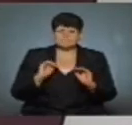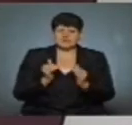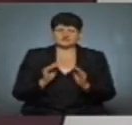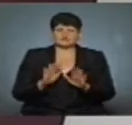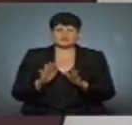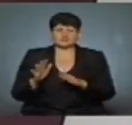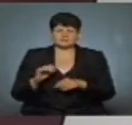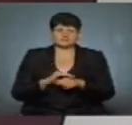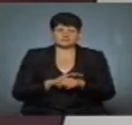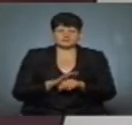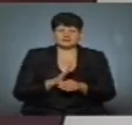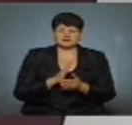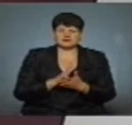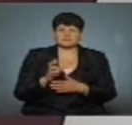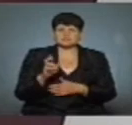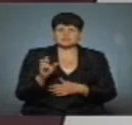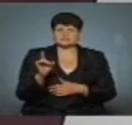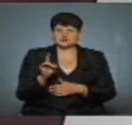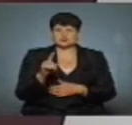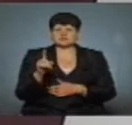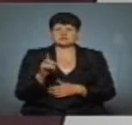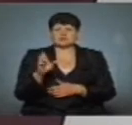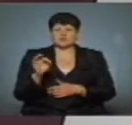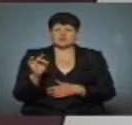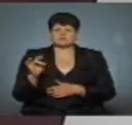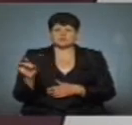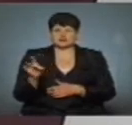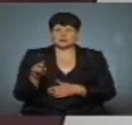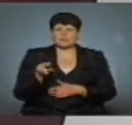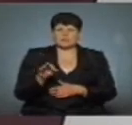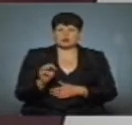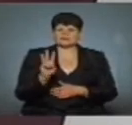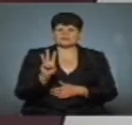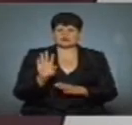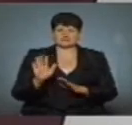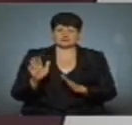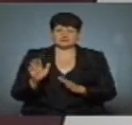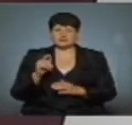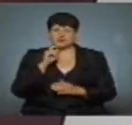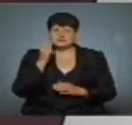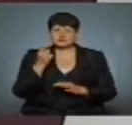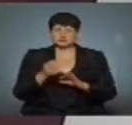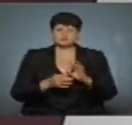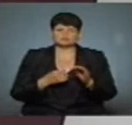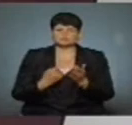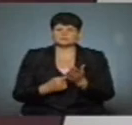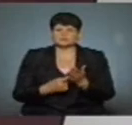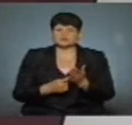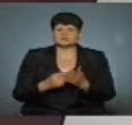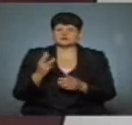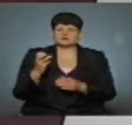випадків COVID-19 в області у Бережанському і Зборівському районах – по 3 випадки. В Україні за добу коронавірус підтвердили